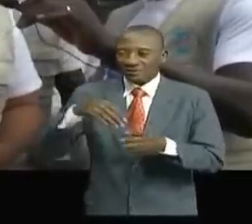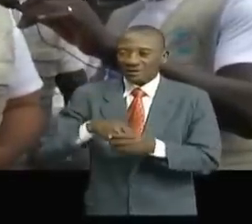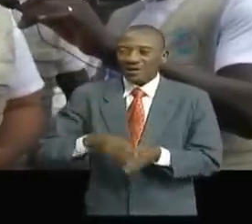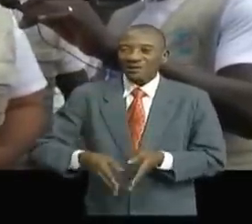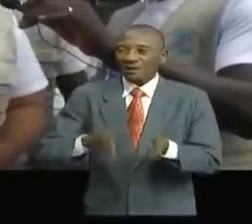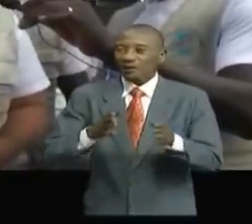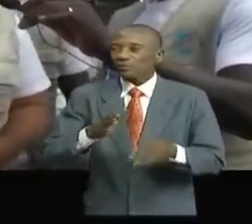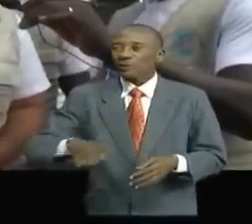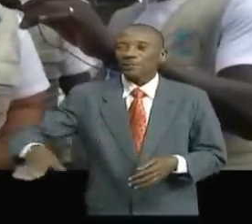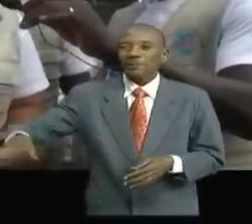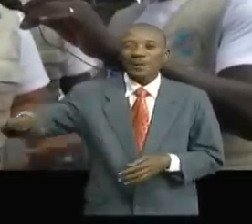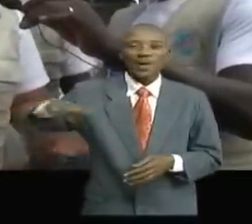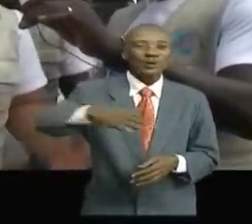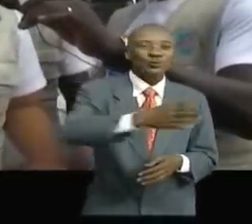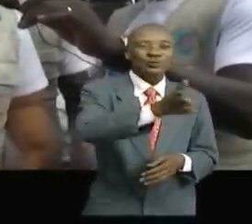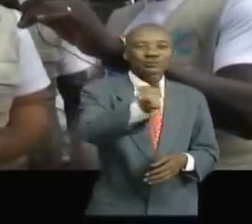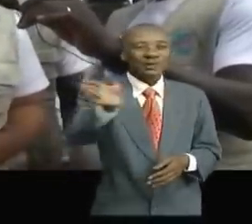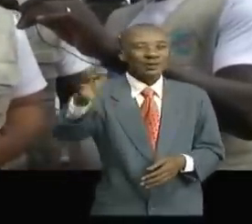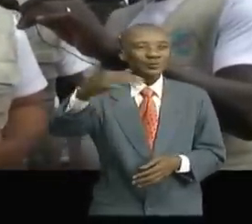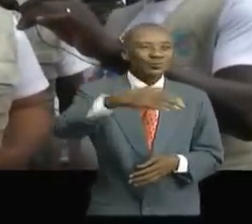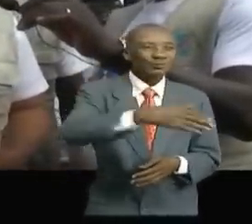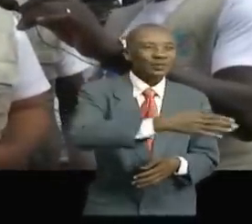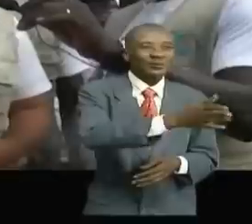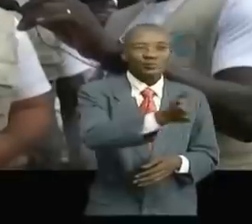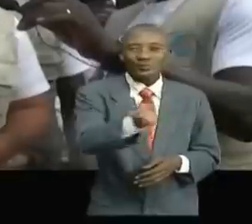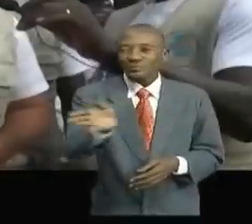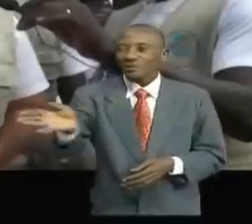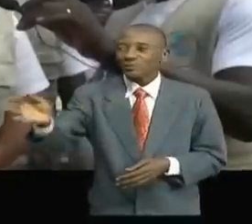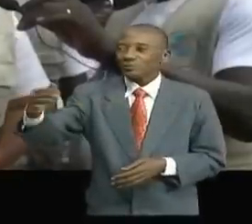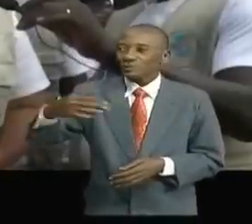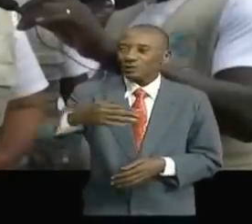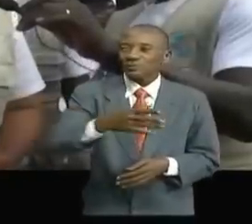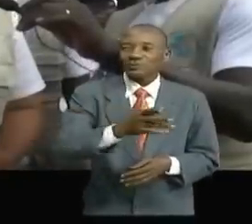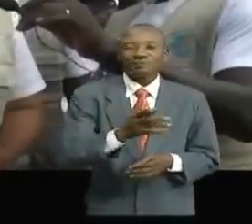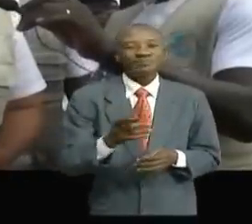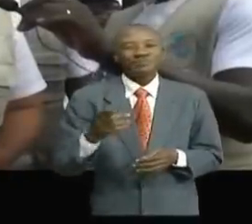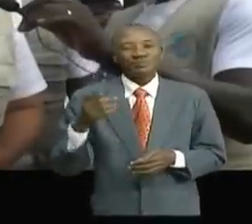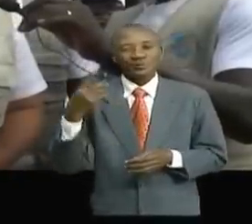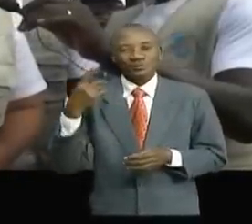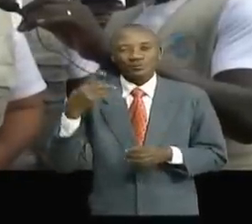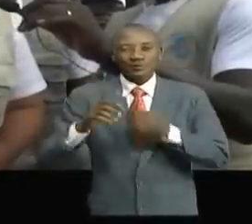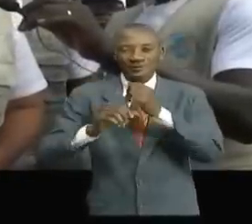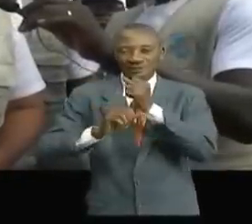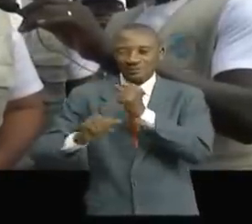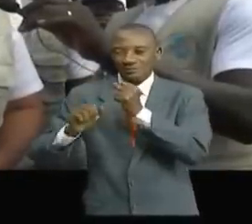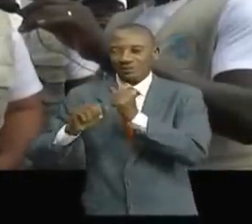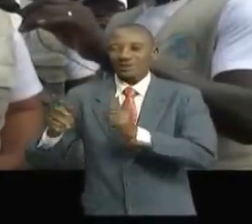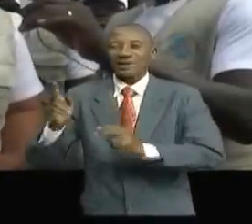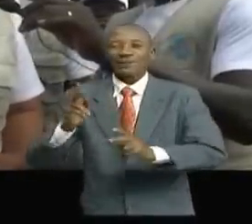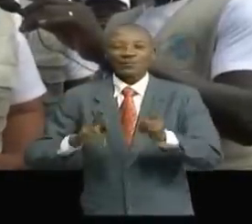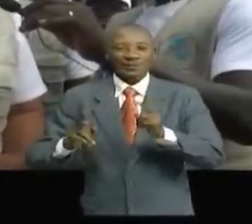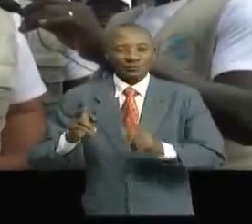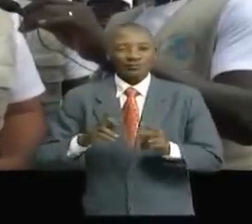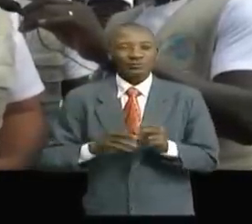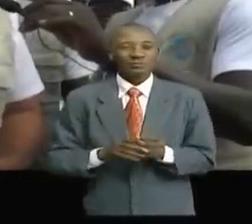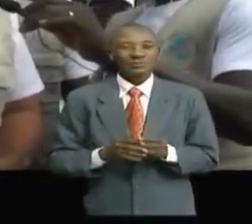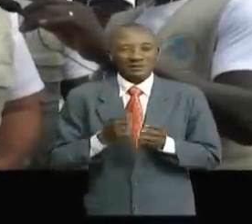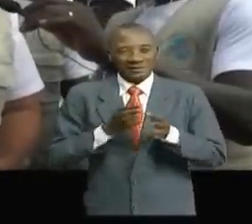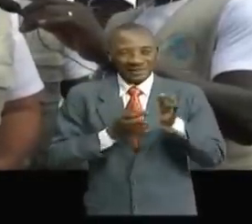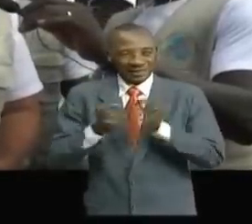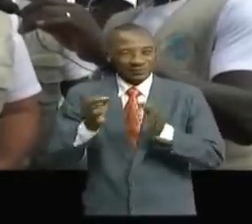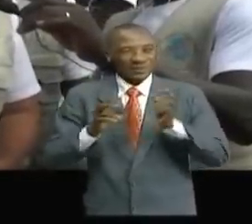requérants qui viennent se faire enrôler dans nos centres. Et à Lubumbashi, nous aurons pratiquement 118